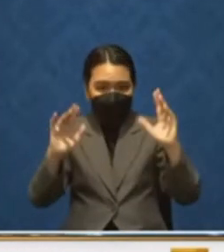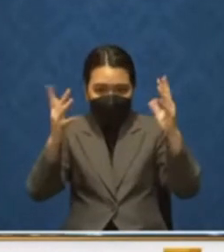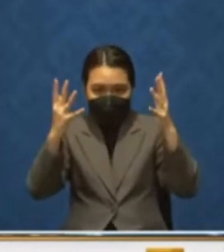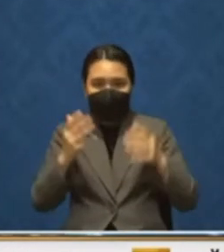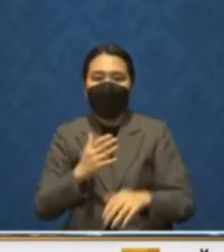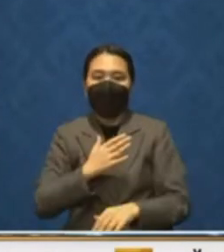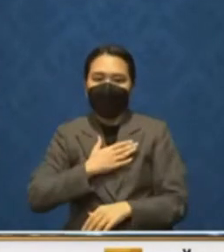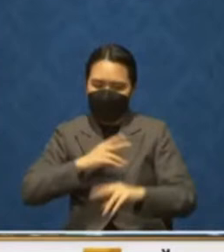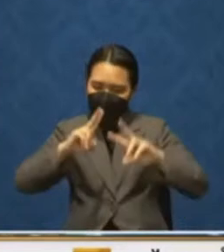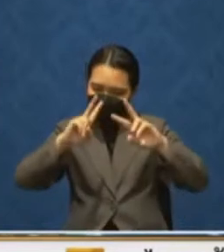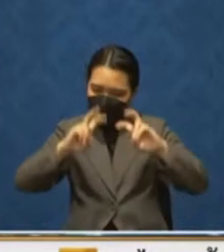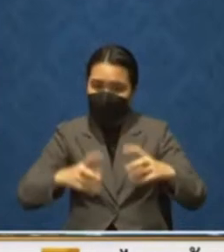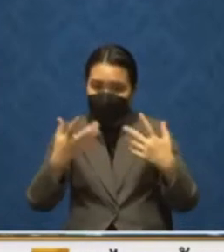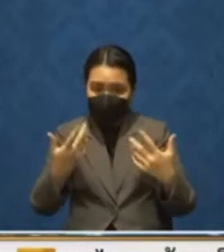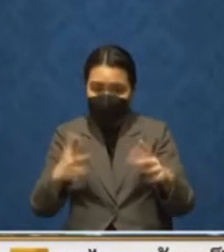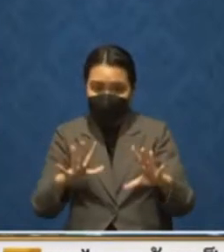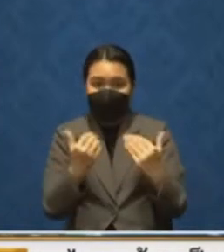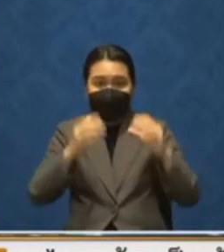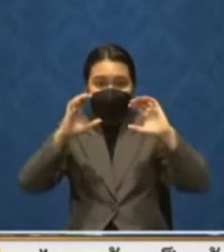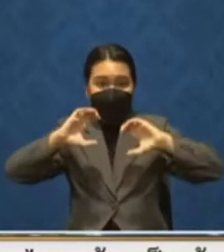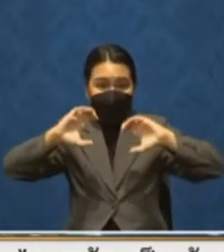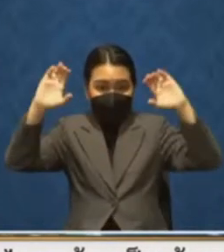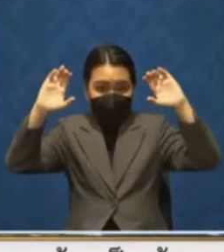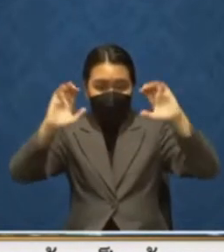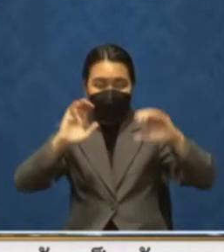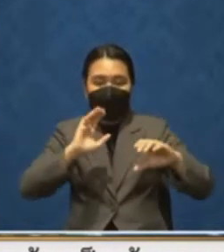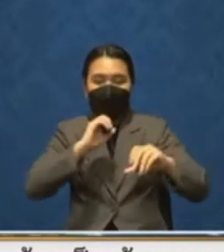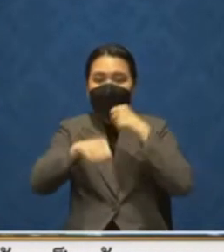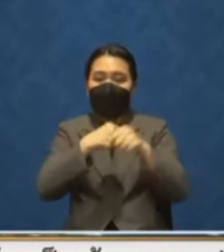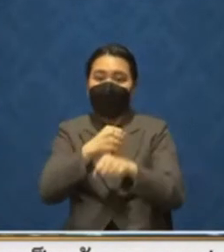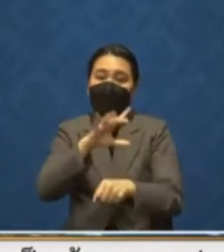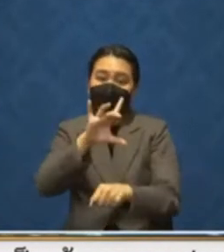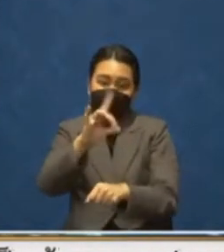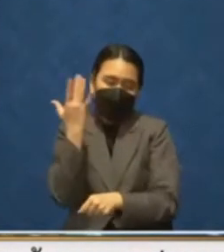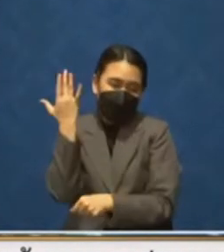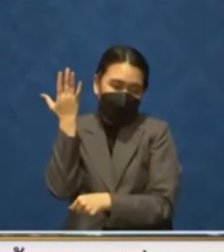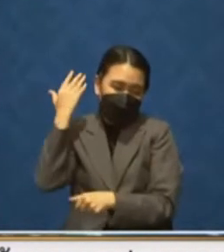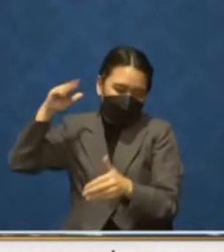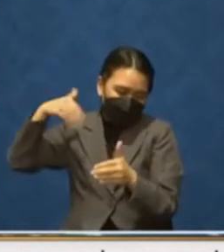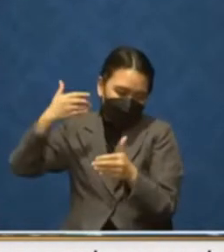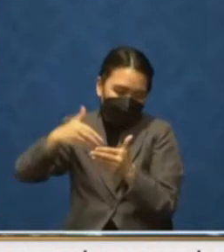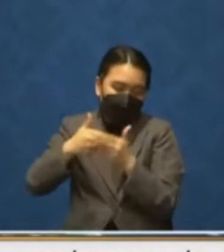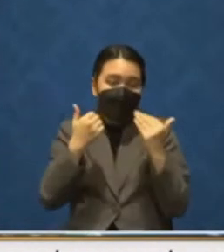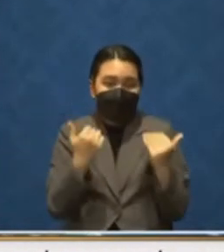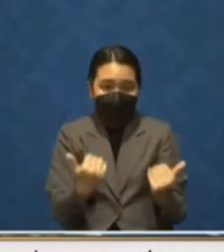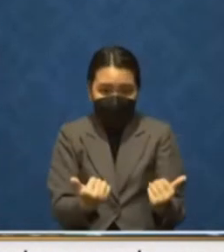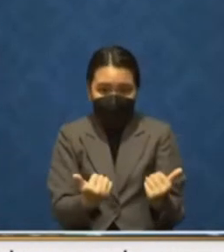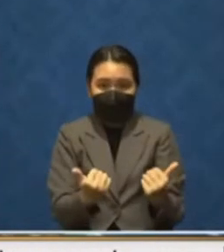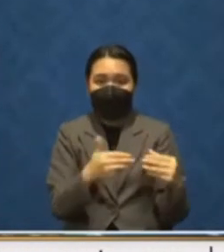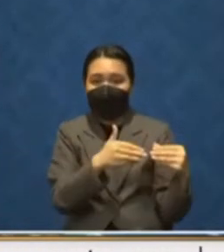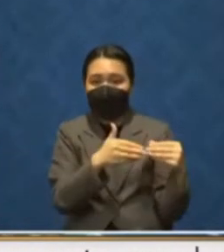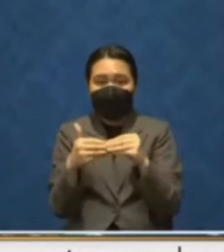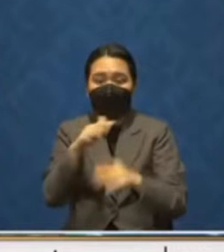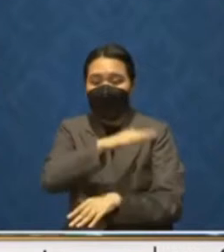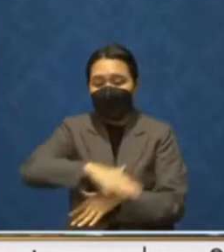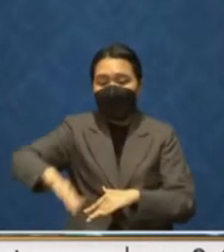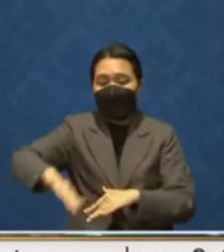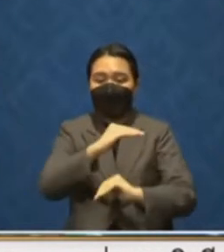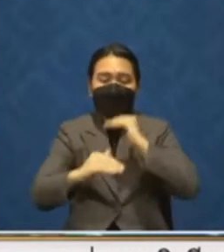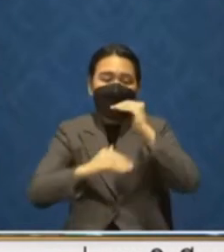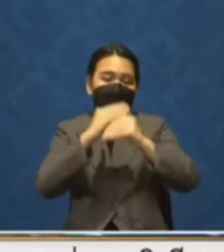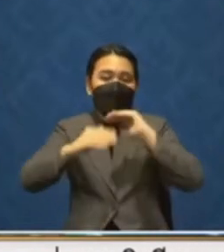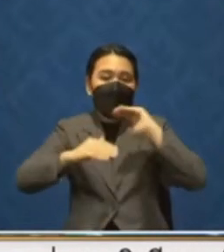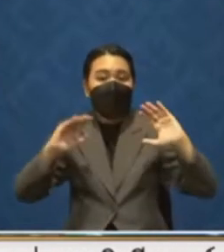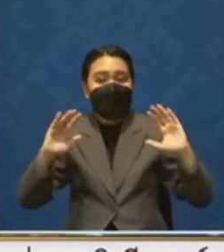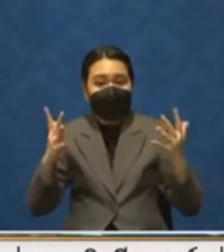รัฐนาวาที่ถูกนำโดยพลเอกประยุทธ์ในช่วง 8ปีที่ผ่านมาไม่ได้พาพวกเราไปที่ไหนและการเดินทาง